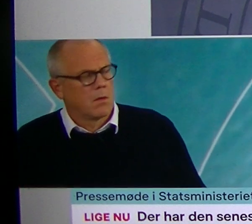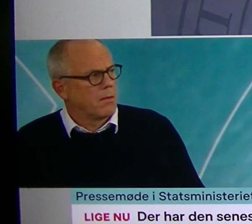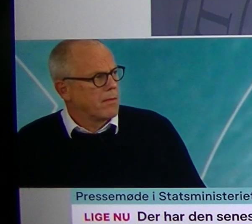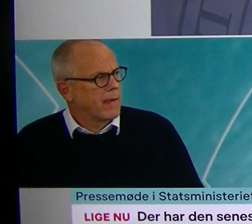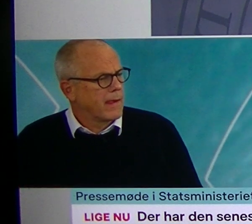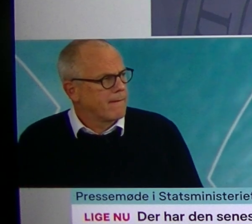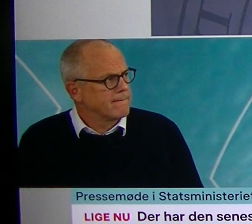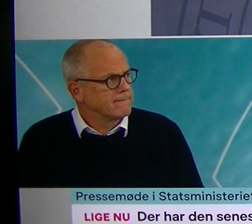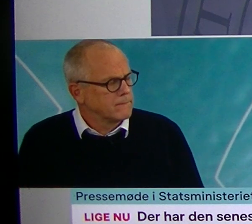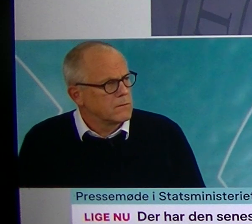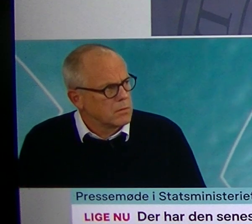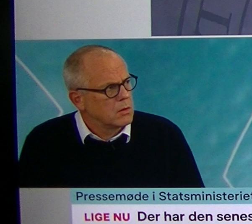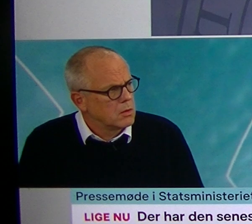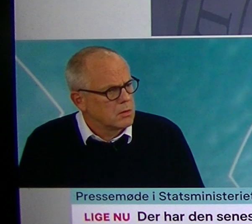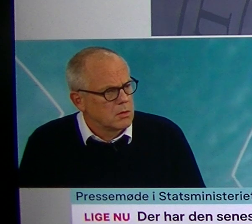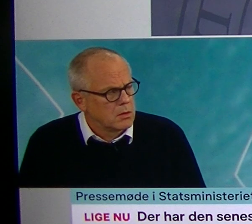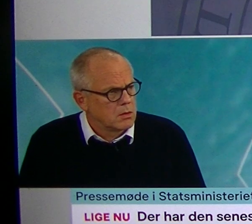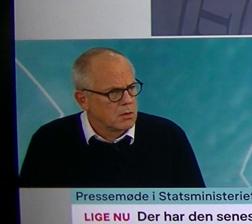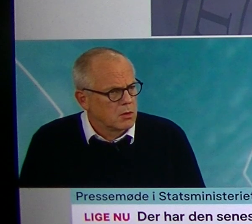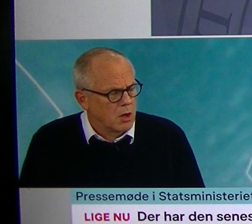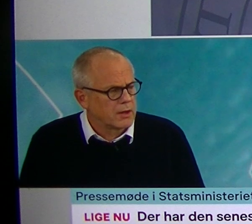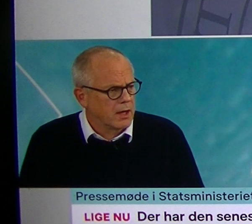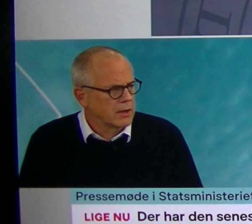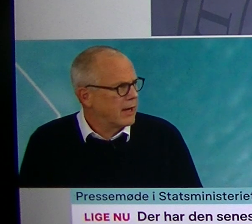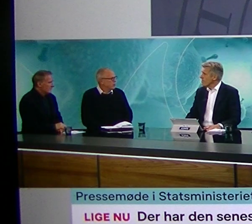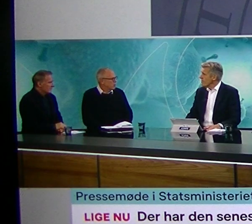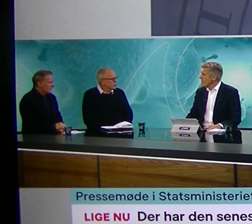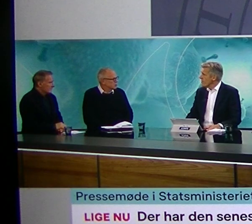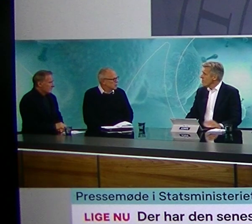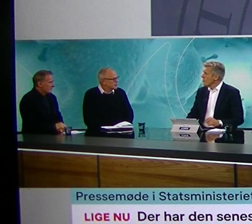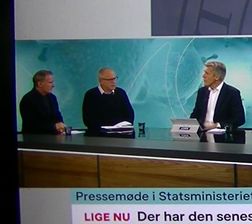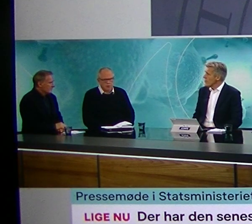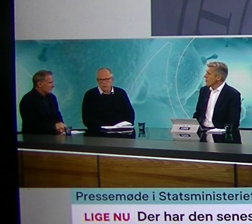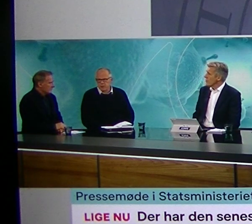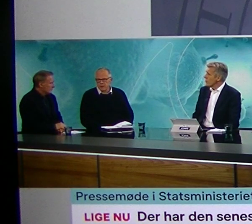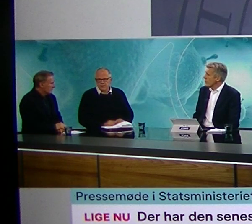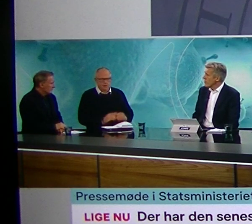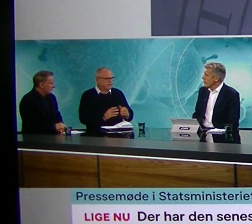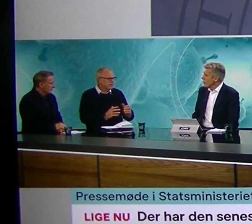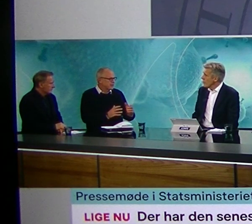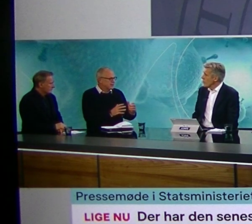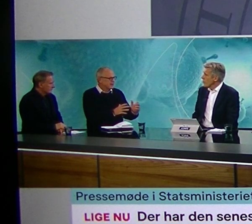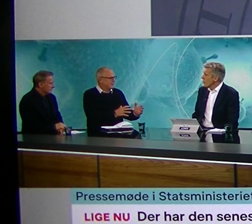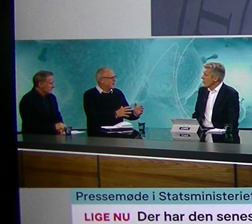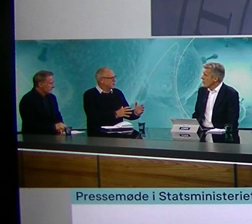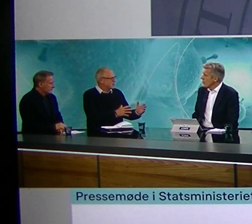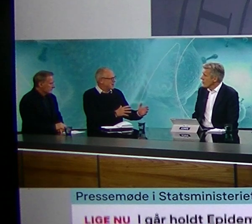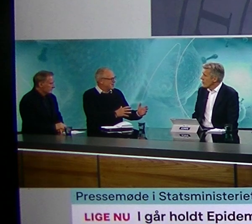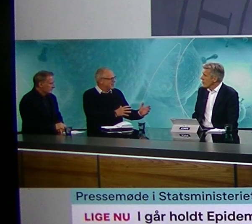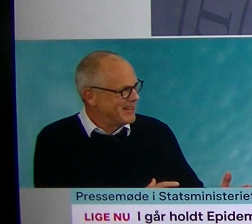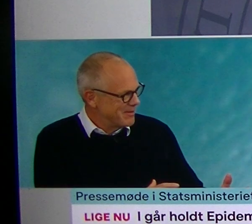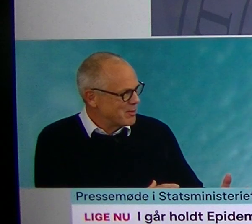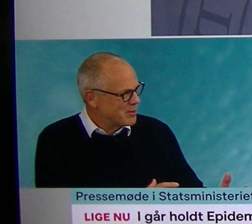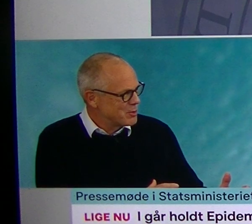Og vi troede, vi ligesom var kommet meget videre med vaccinationer. Og det er vi jo også. Nej, vi lige hører, hvad hun siger og hvad